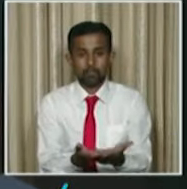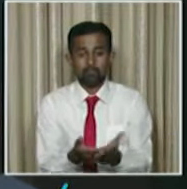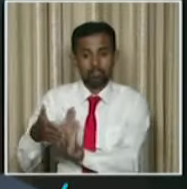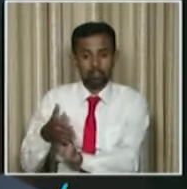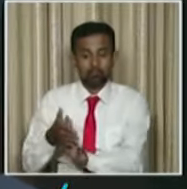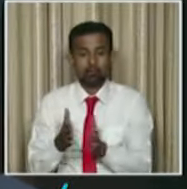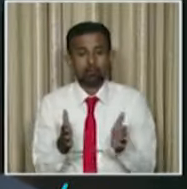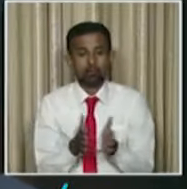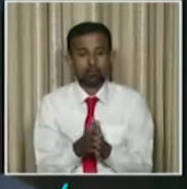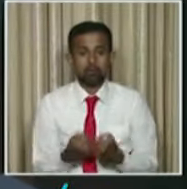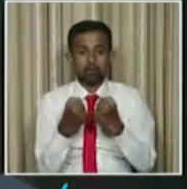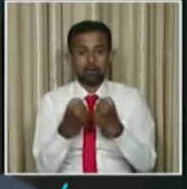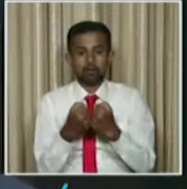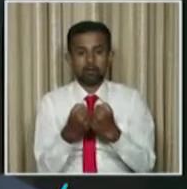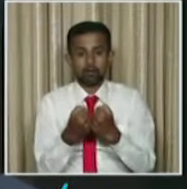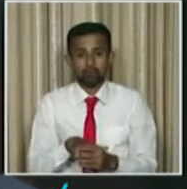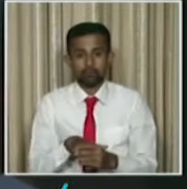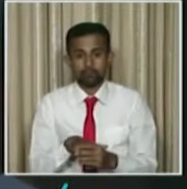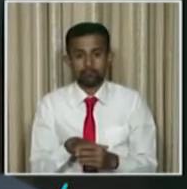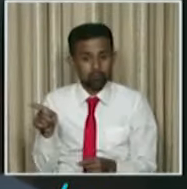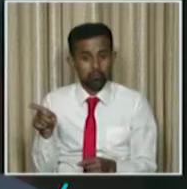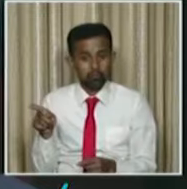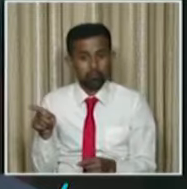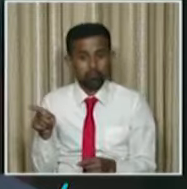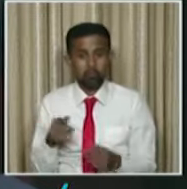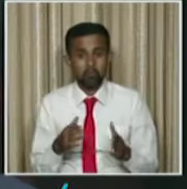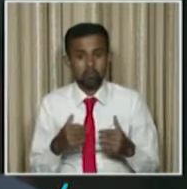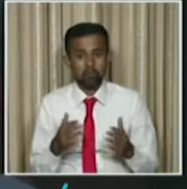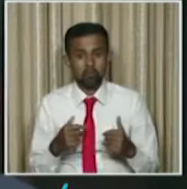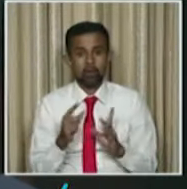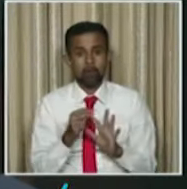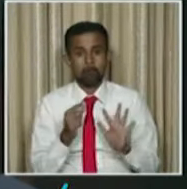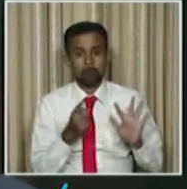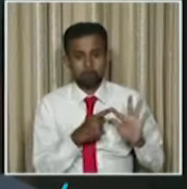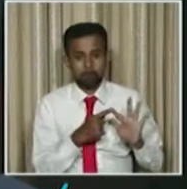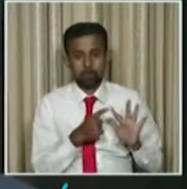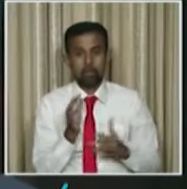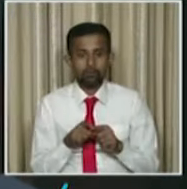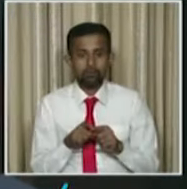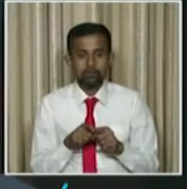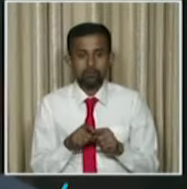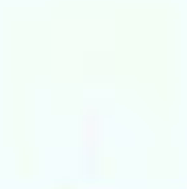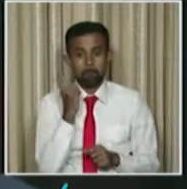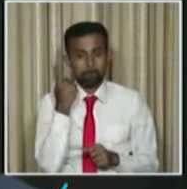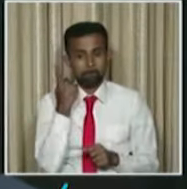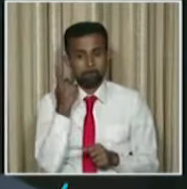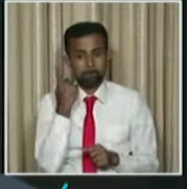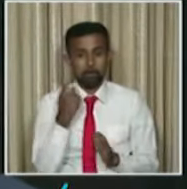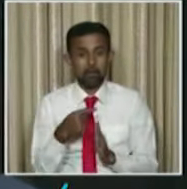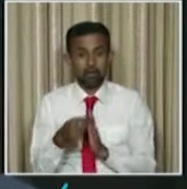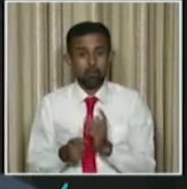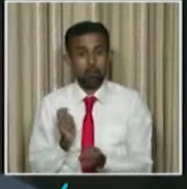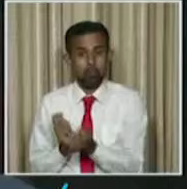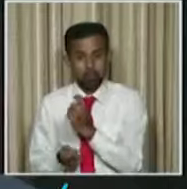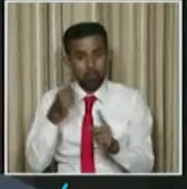ලැබෙන්දියාව අතර ගැටුම් කියන තත්ත්වය තුල මොහුට තවදුරටත් කෝප් කමිටුවේ සභාපතිවරයා හැටියට පළමුව ශ්‍රී ලංකා